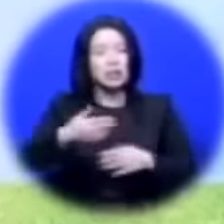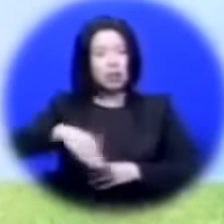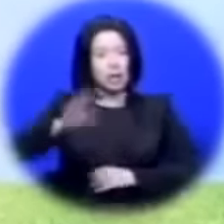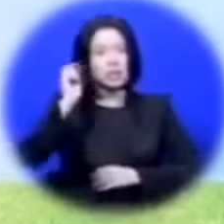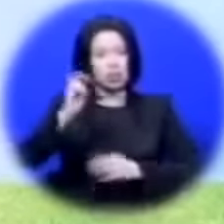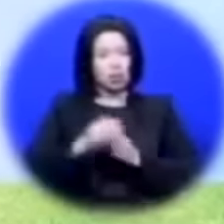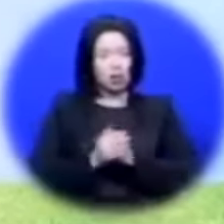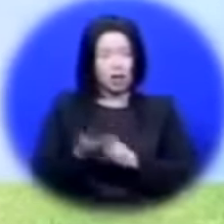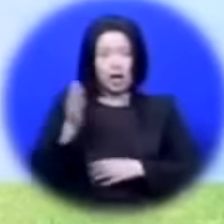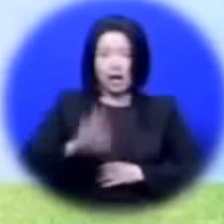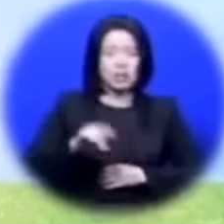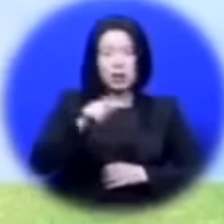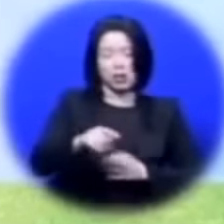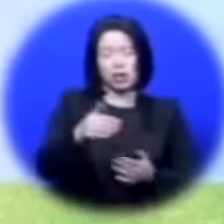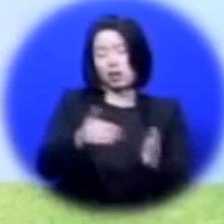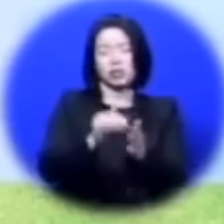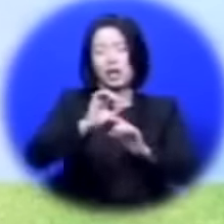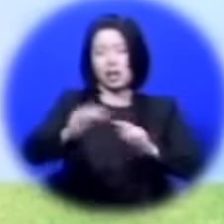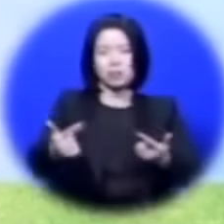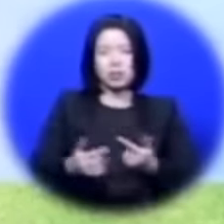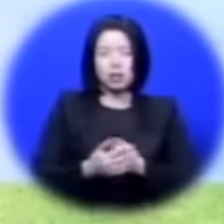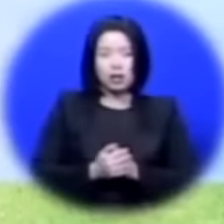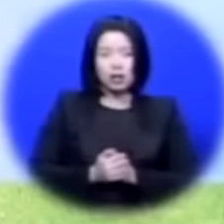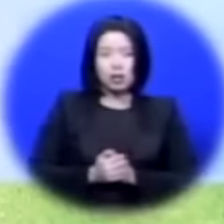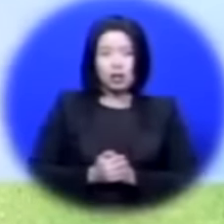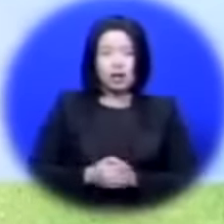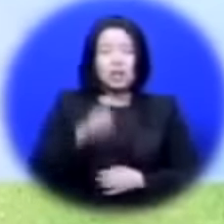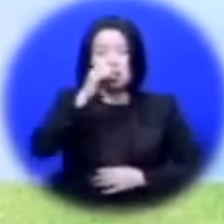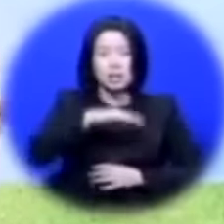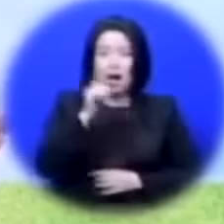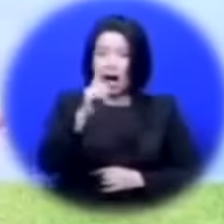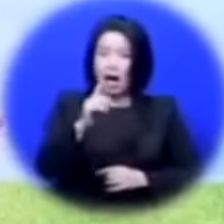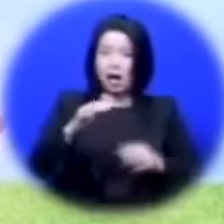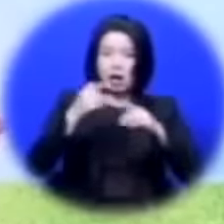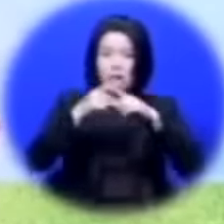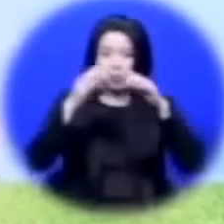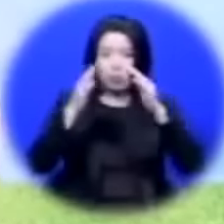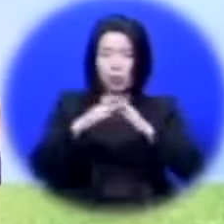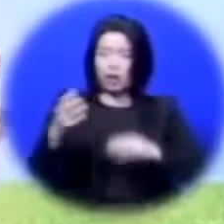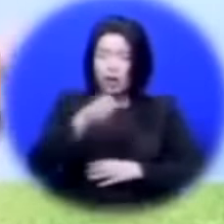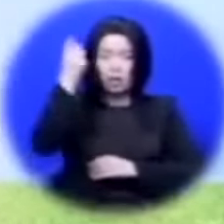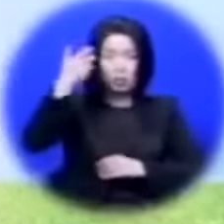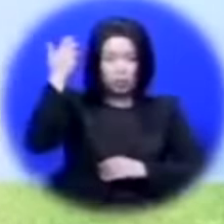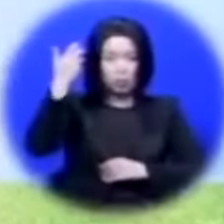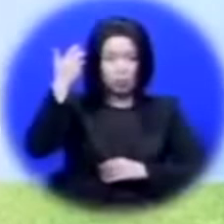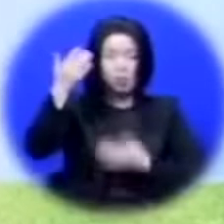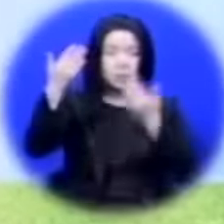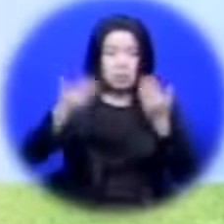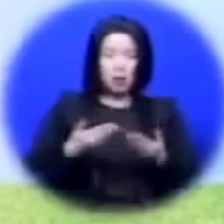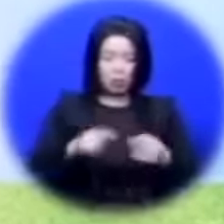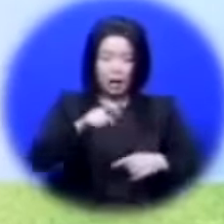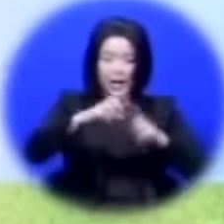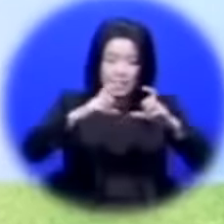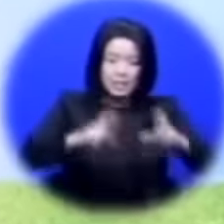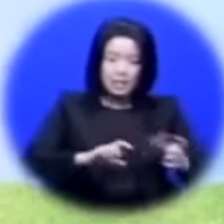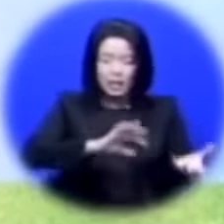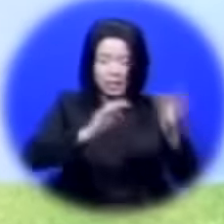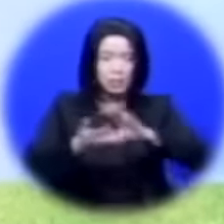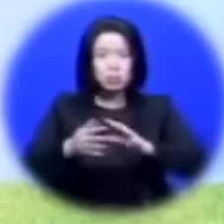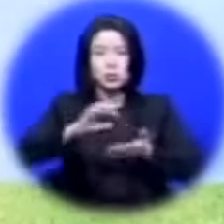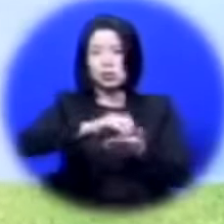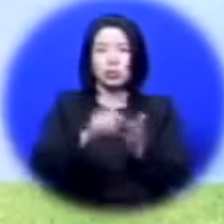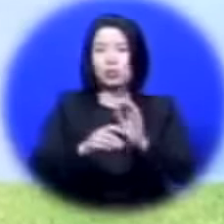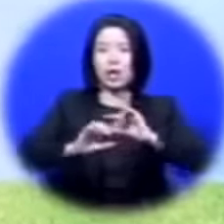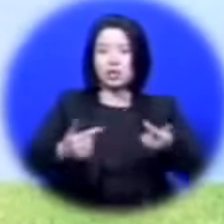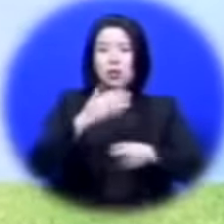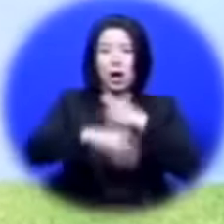그러나 아직도 끝이 아닙니다 그자 한 교회가 성령 받고 한 지역이 뒤집어지는 정도가 끝이 아니에요